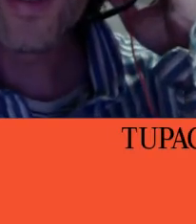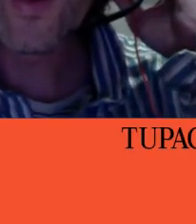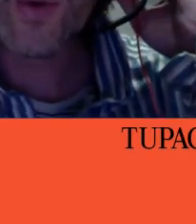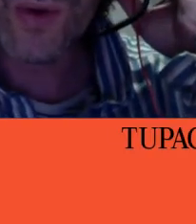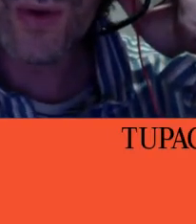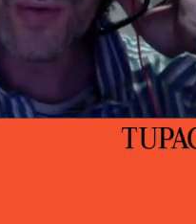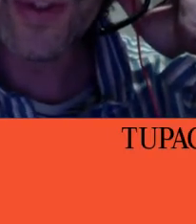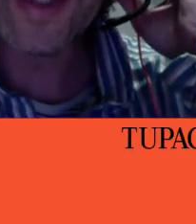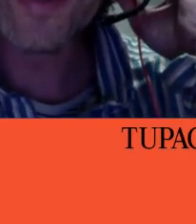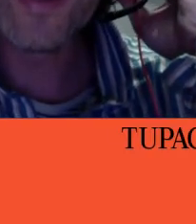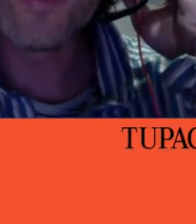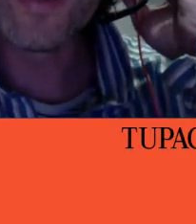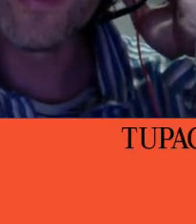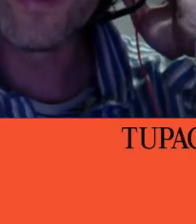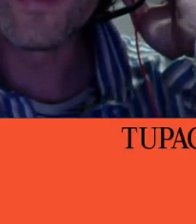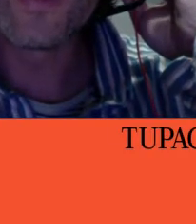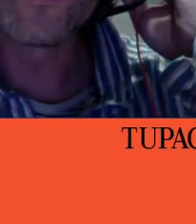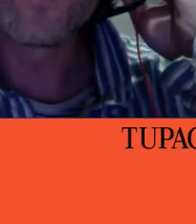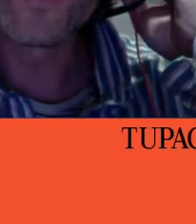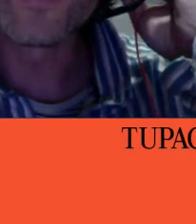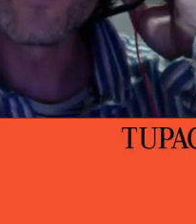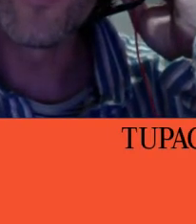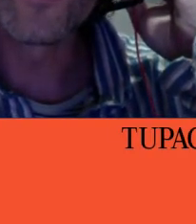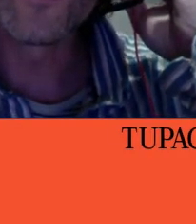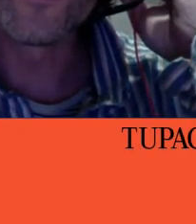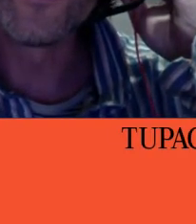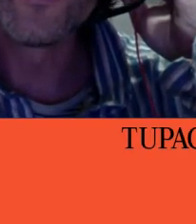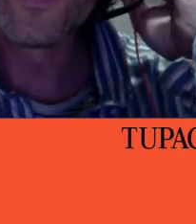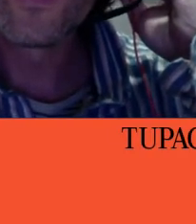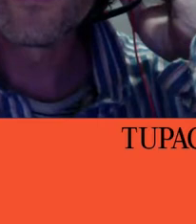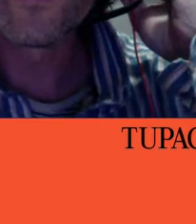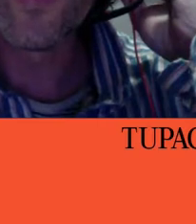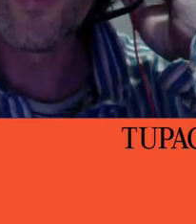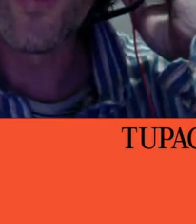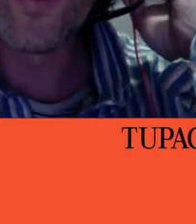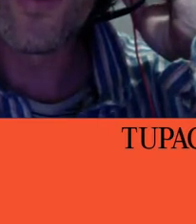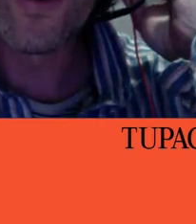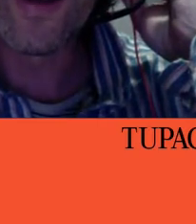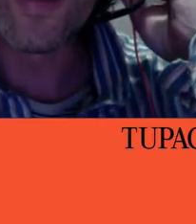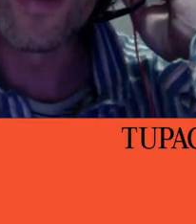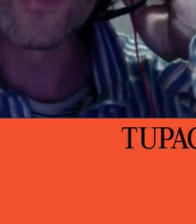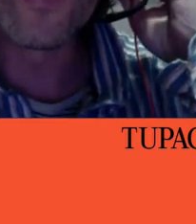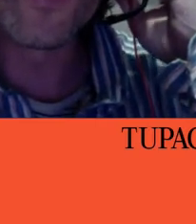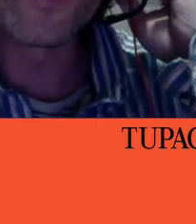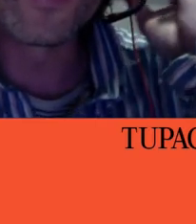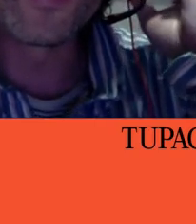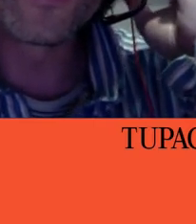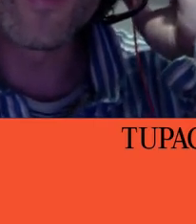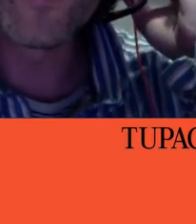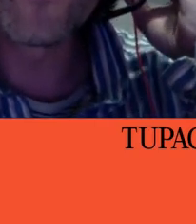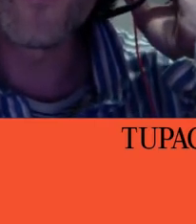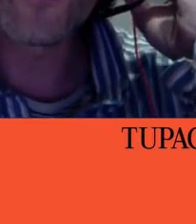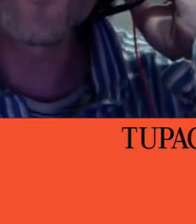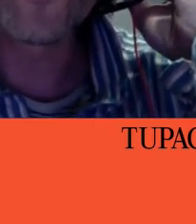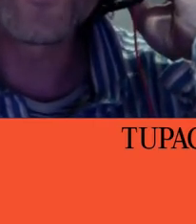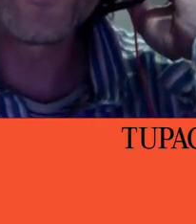I really like the idea that the entanglement is non-linear. So I agree with, it's